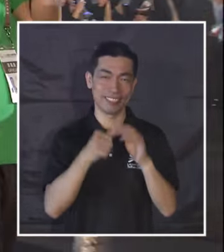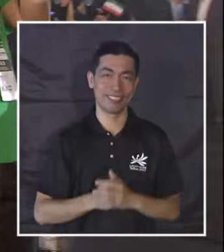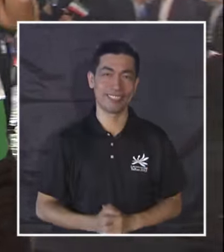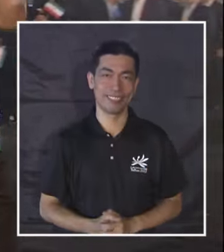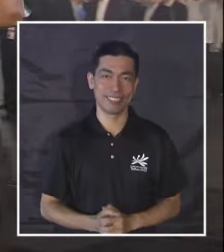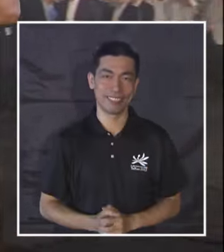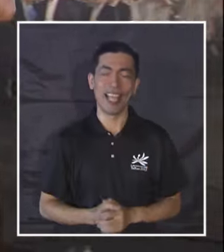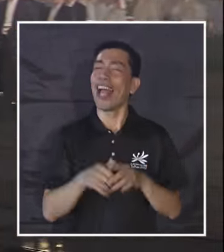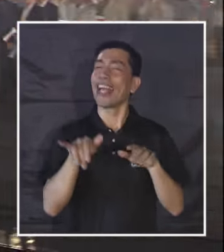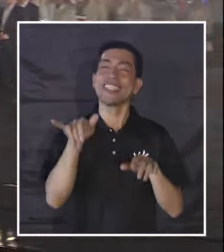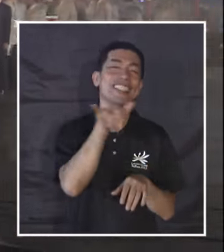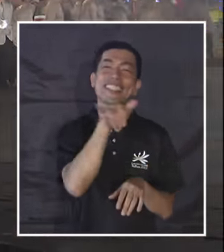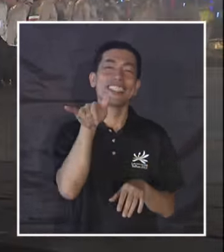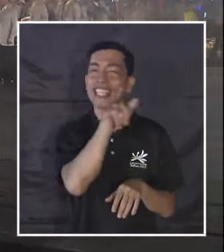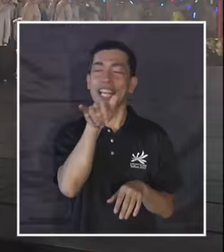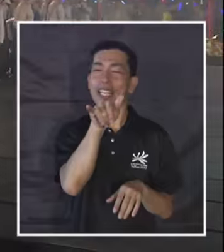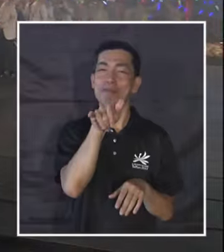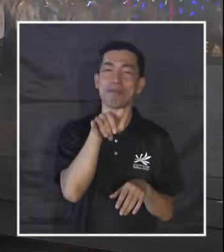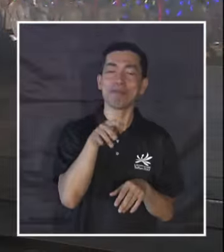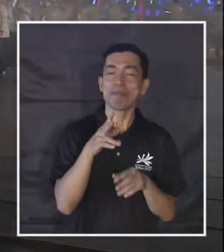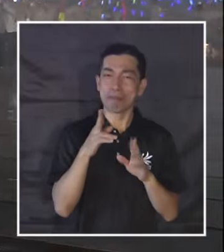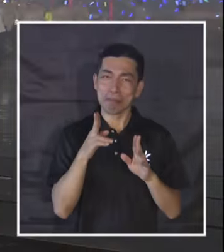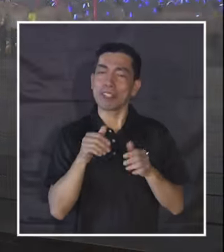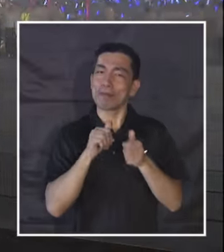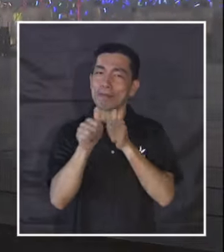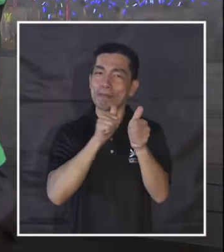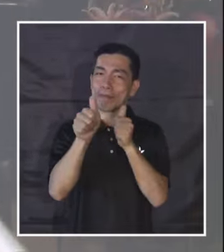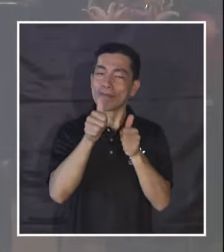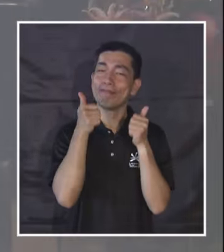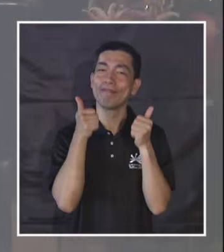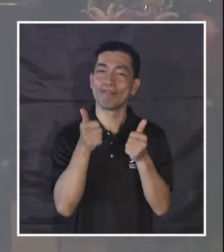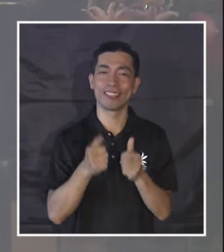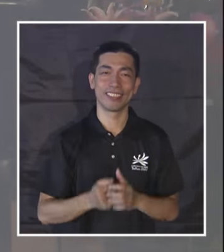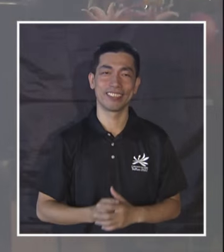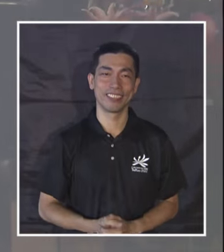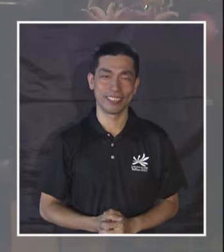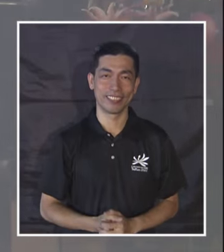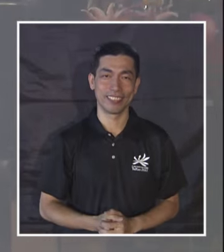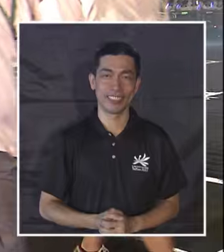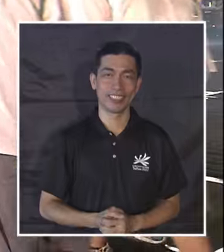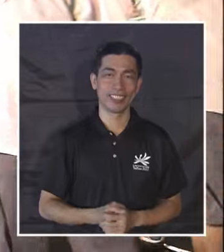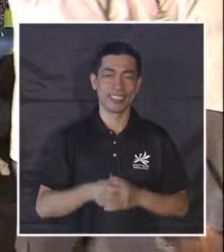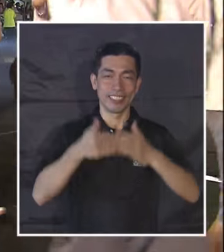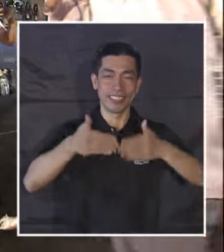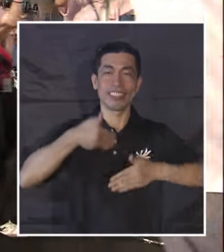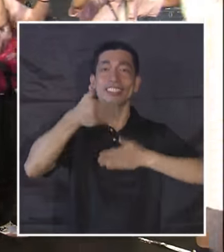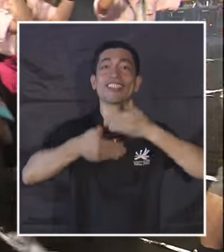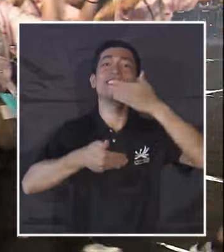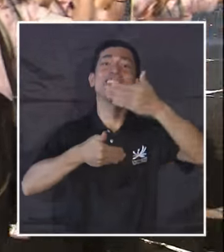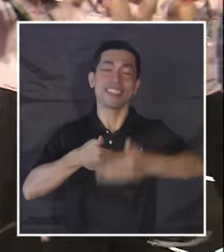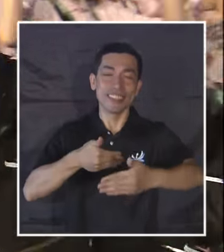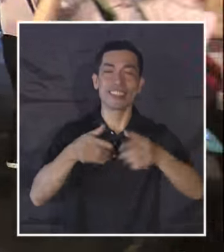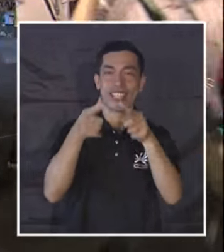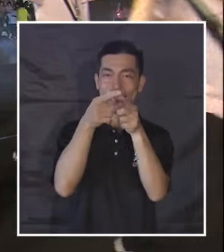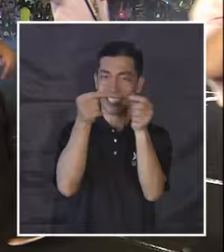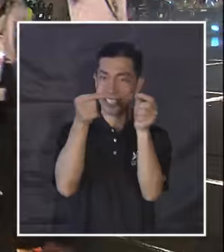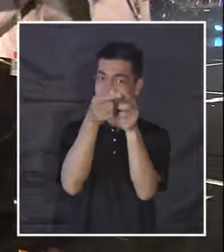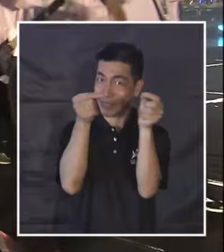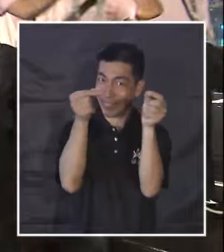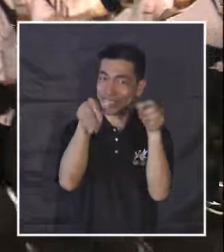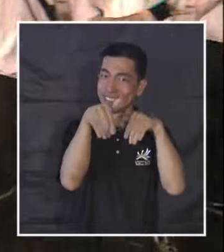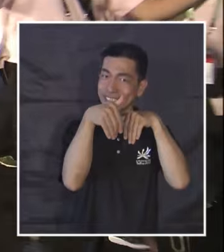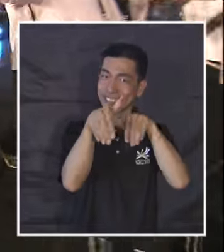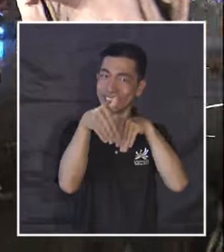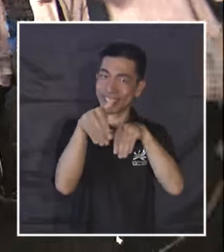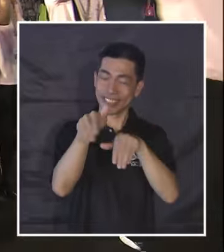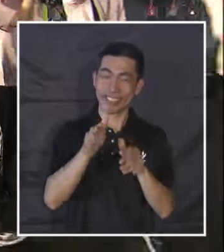一定是可以有非常好的果实。而步入会场的就是日本代表队 Japan，